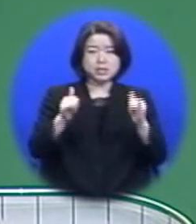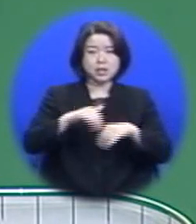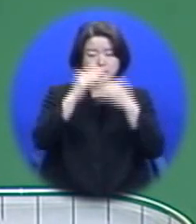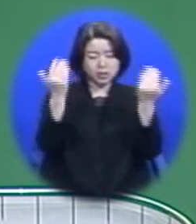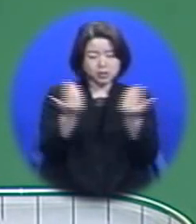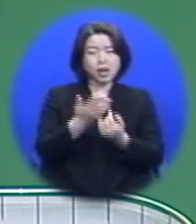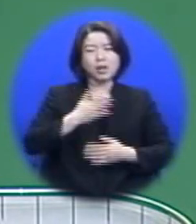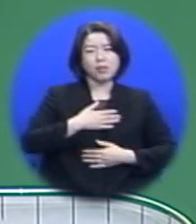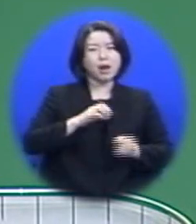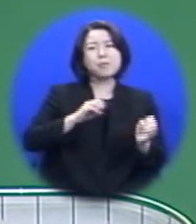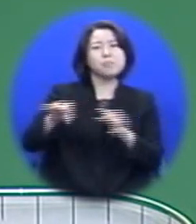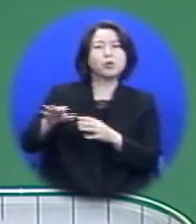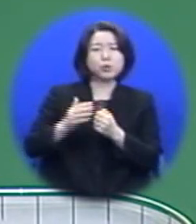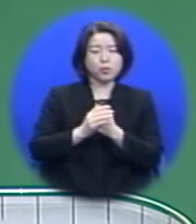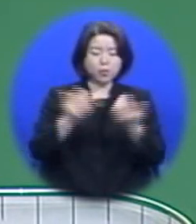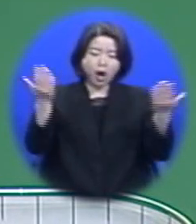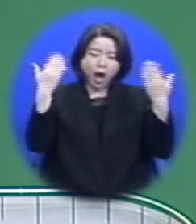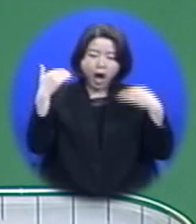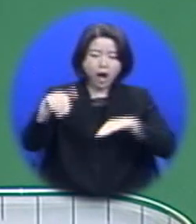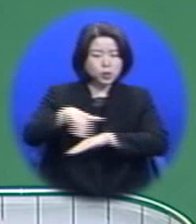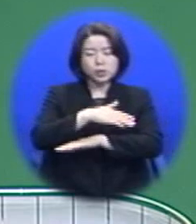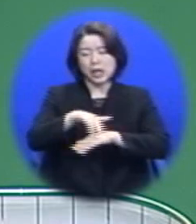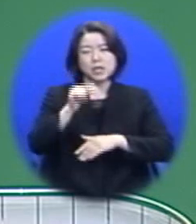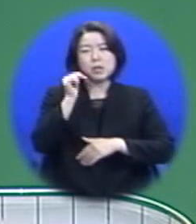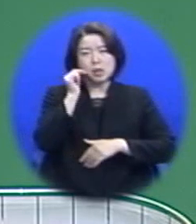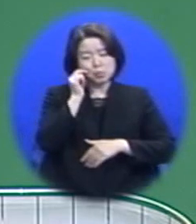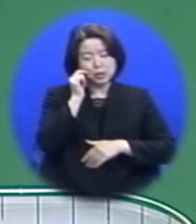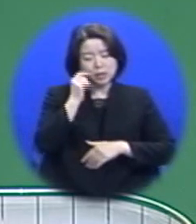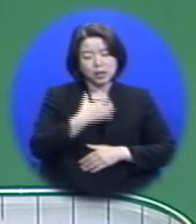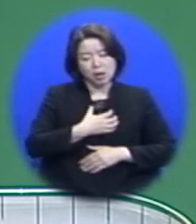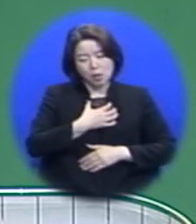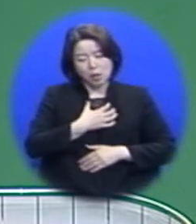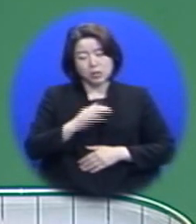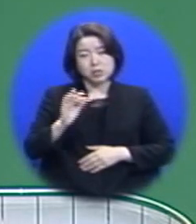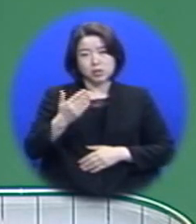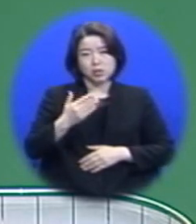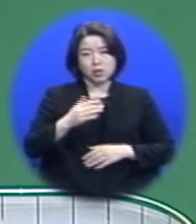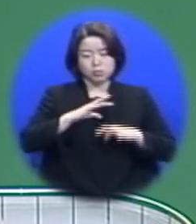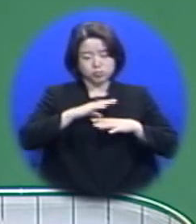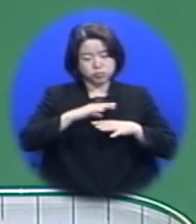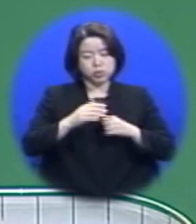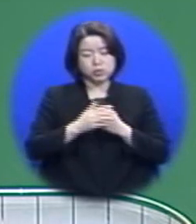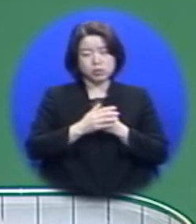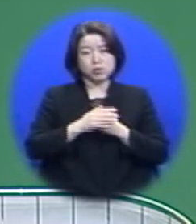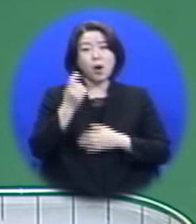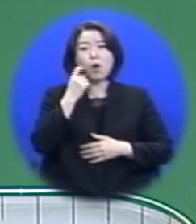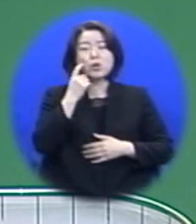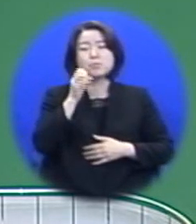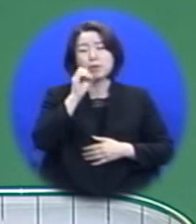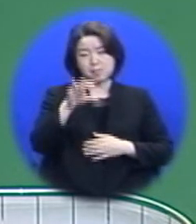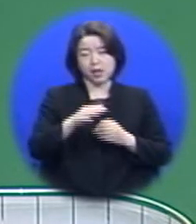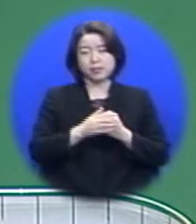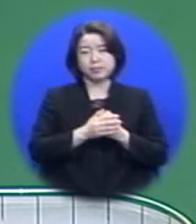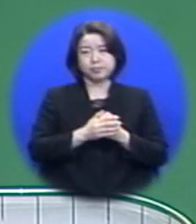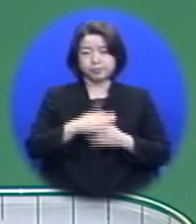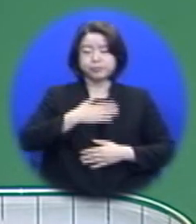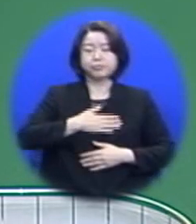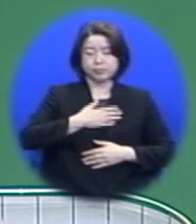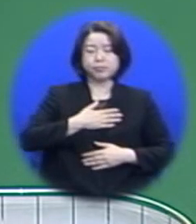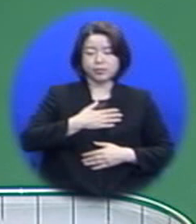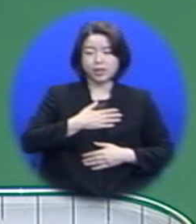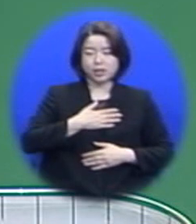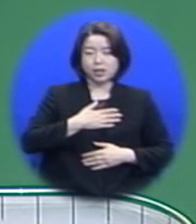취급 안 하고 그리고 학교도 다니지 못 할 것 같아서 그랬다 그러 그래 그러면 끝까지 내가